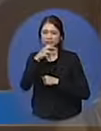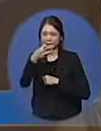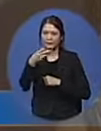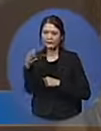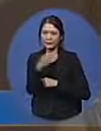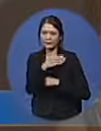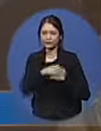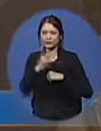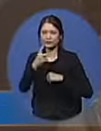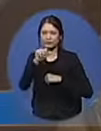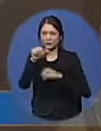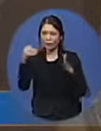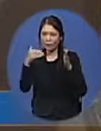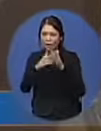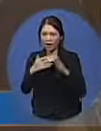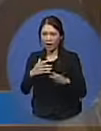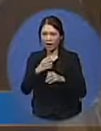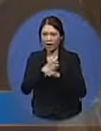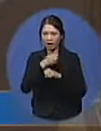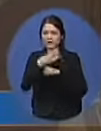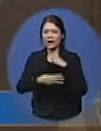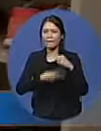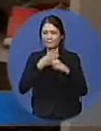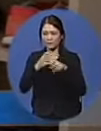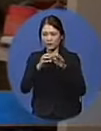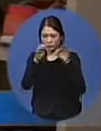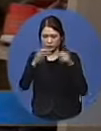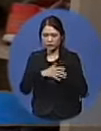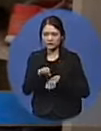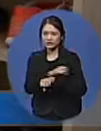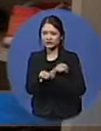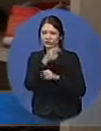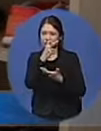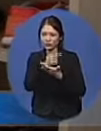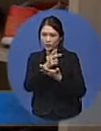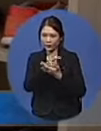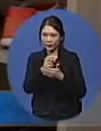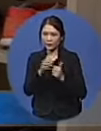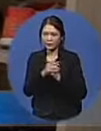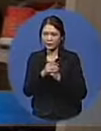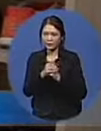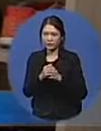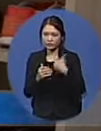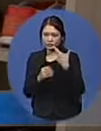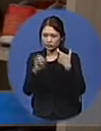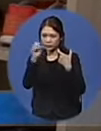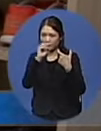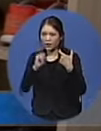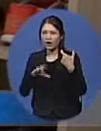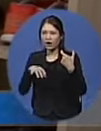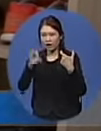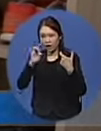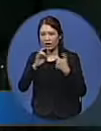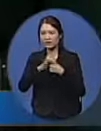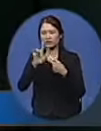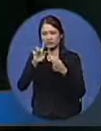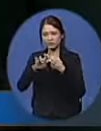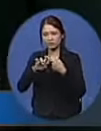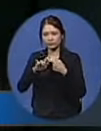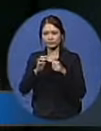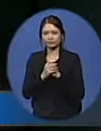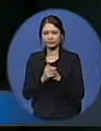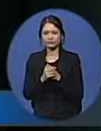2013년부터 2015년까지 지난 3년 동안 특수교사 법정 정원 확보율은 60% 초반대에 머물러 있는 것으로